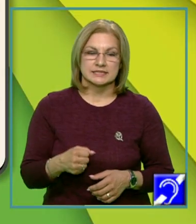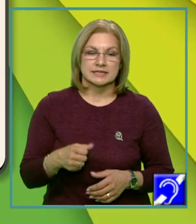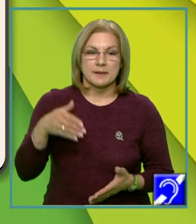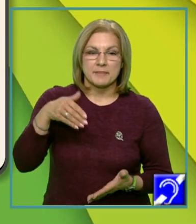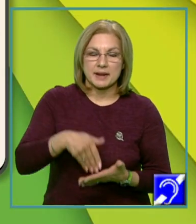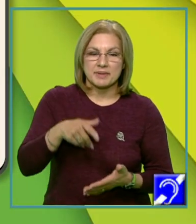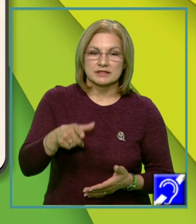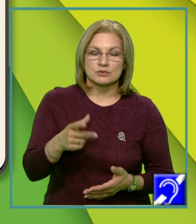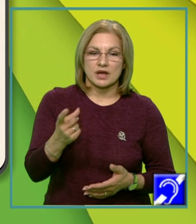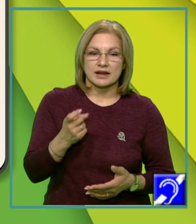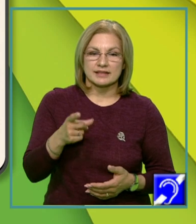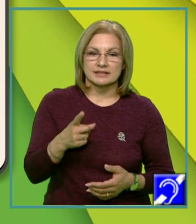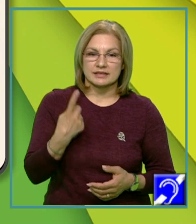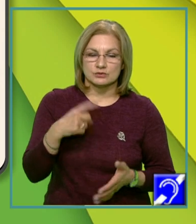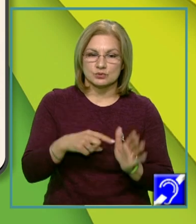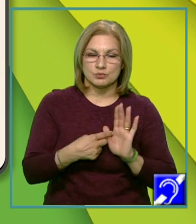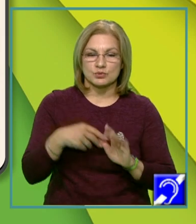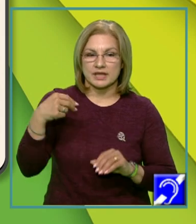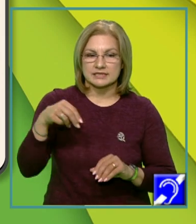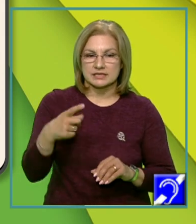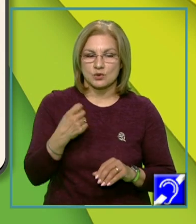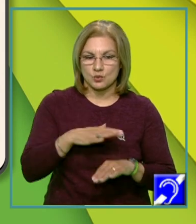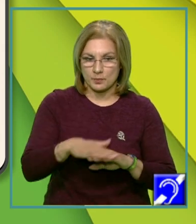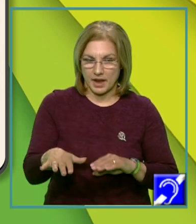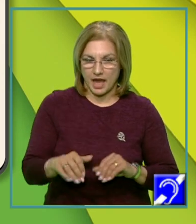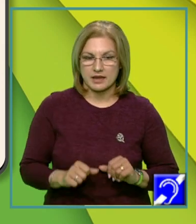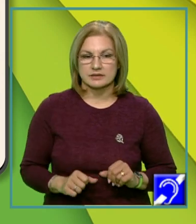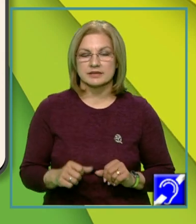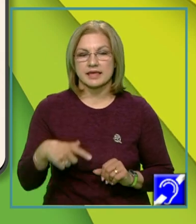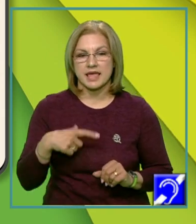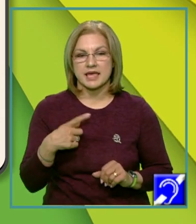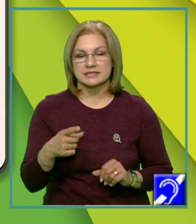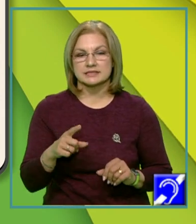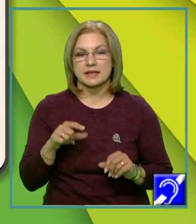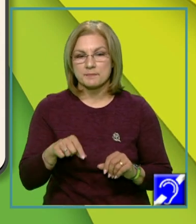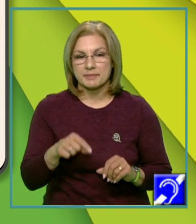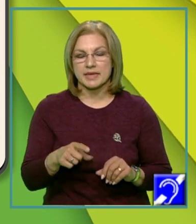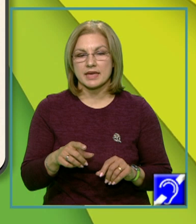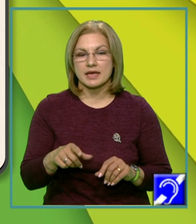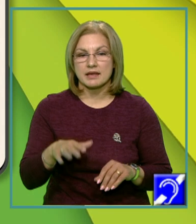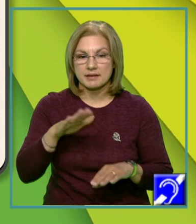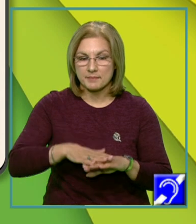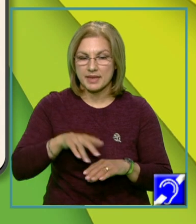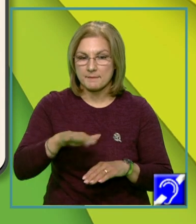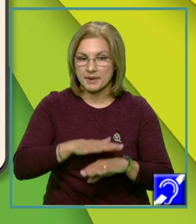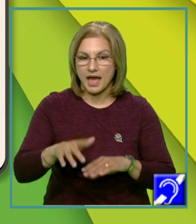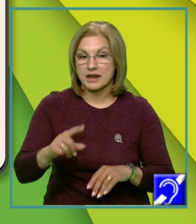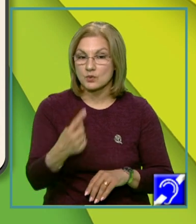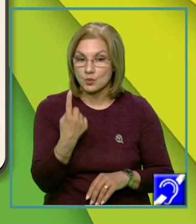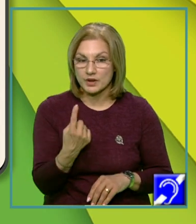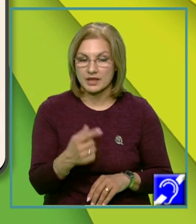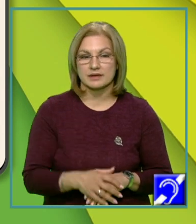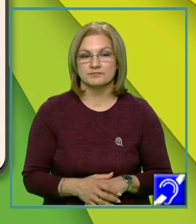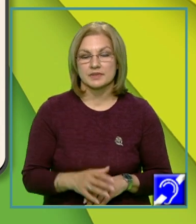perpendiculara dusă din un punct exterior unui plan este pe acel plan unică prin urmare